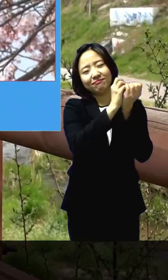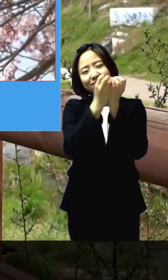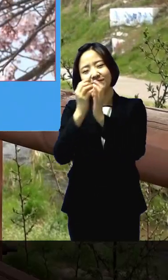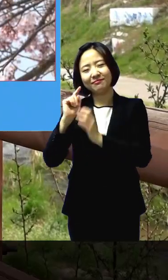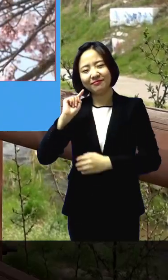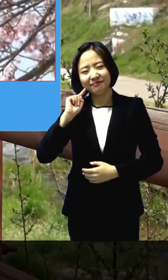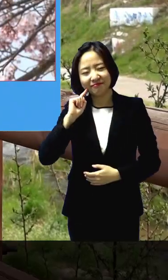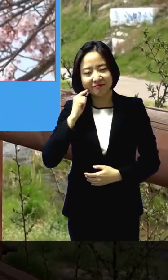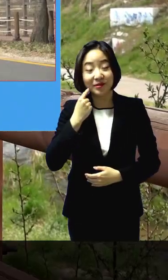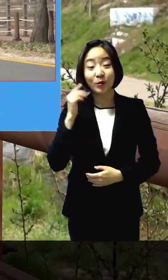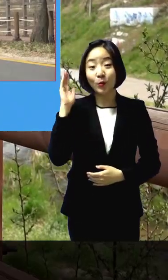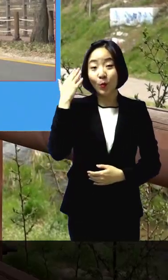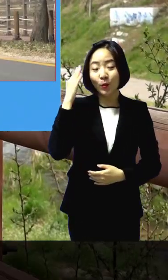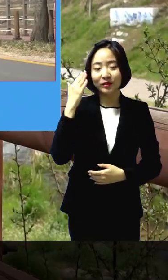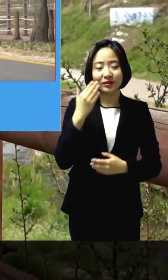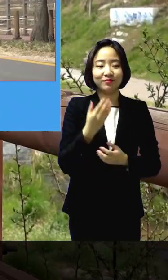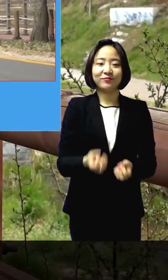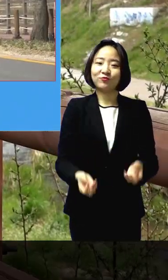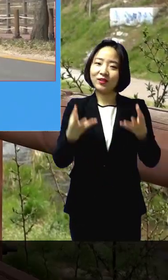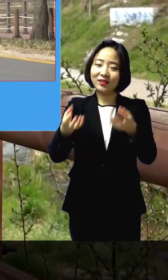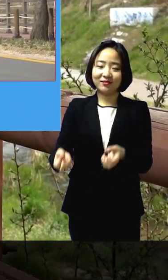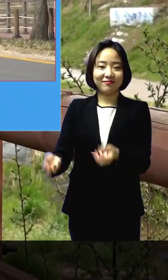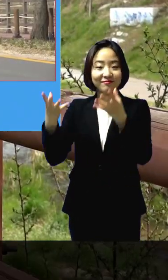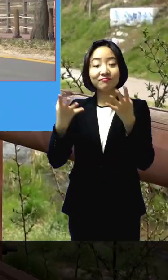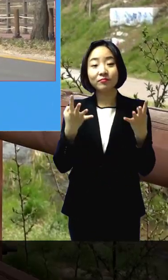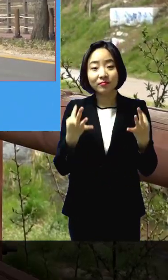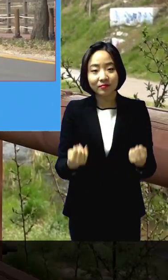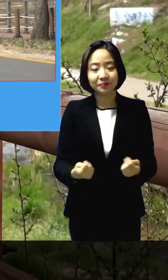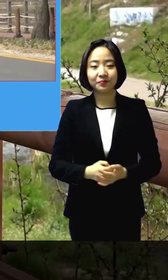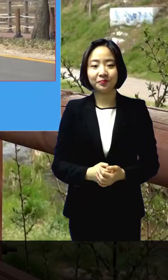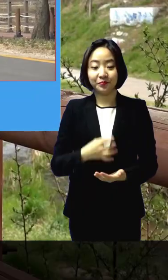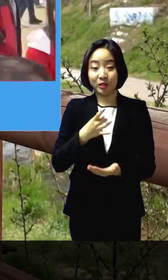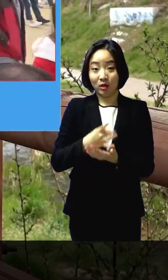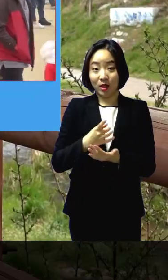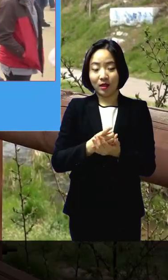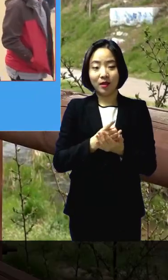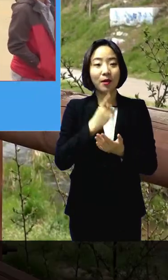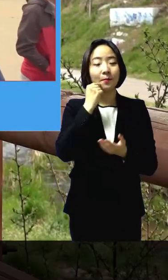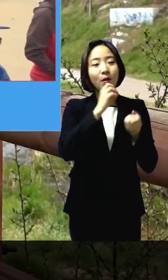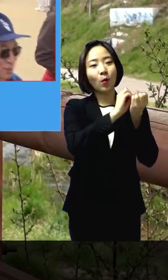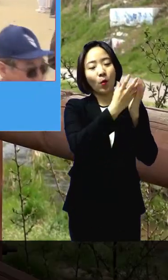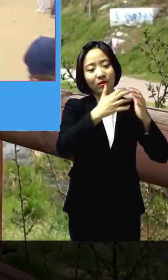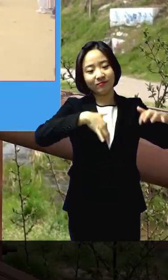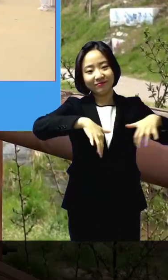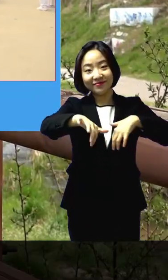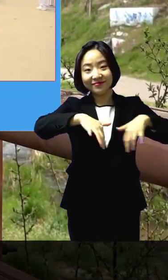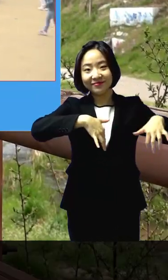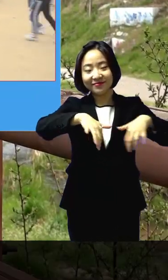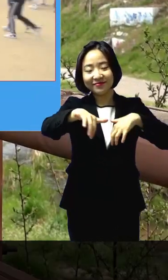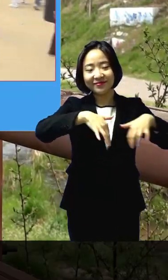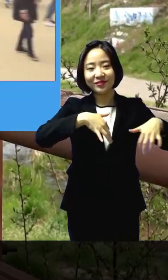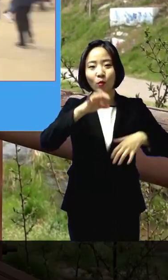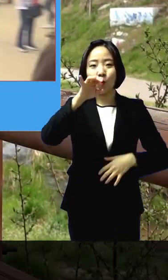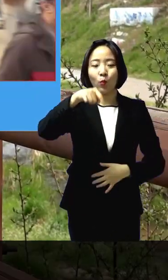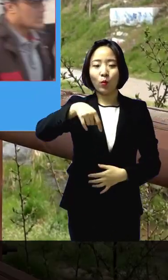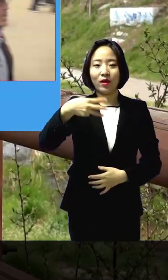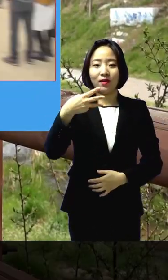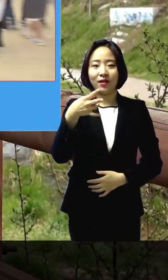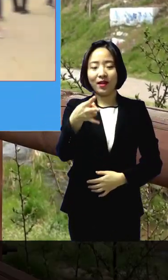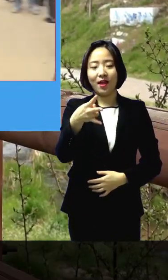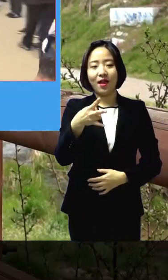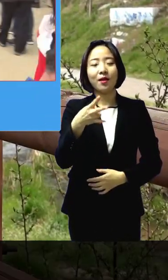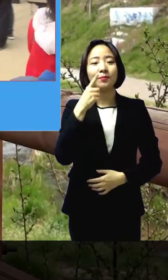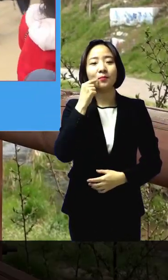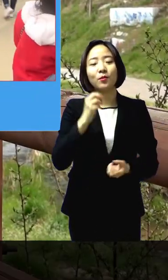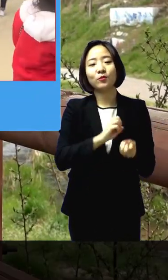봄꽃이 만발한 요즘 곳곳에서 꽃축제가 열리고 있는데요. 천안에서도 만개한 벚꽃길을 배경으로